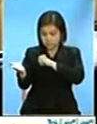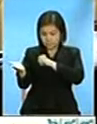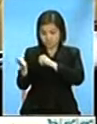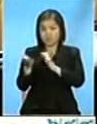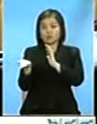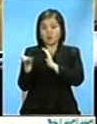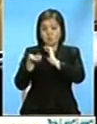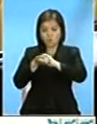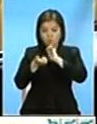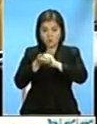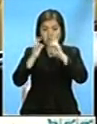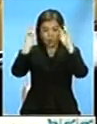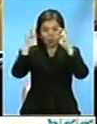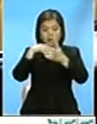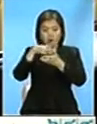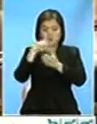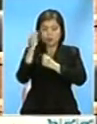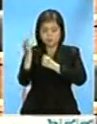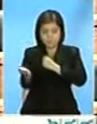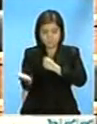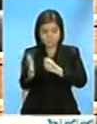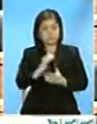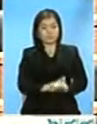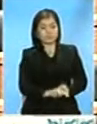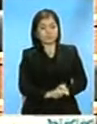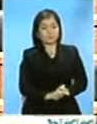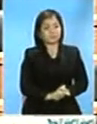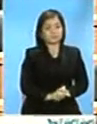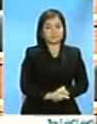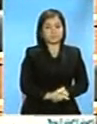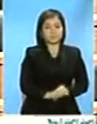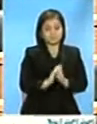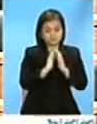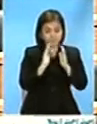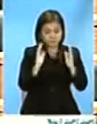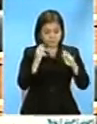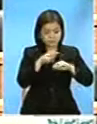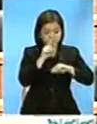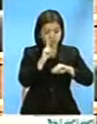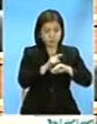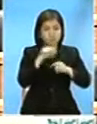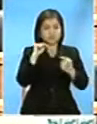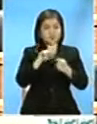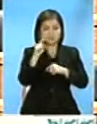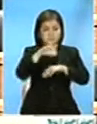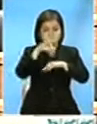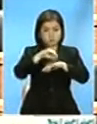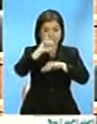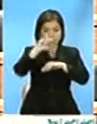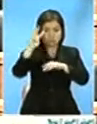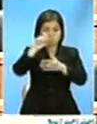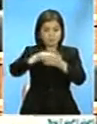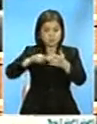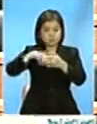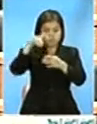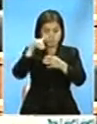ความร่วมมือด้วยนะครับเชิญต่อเลยฮะ ขอบคุณครับขอบคุณครับท่านประธานครับประเด็นอีกข้อหนึ่งนะครับสวจากการเลือกตั้งเนี่ยนะครับทำหน้า